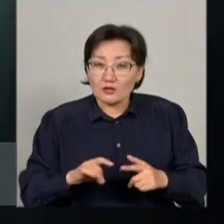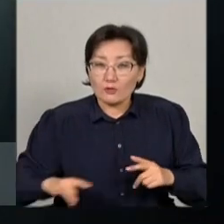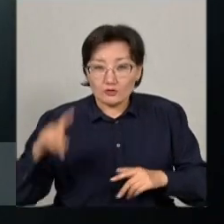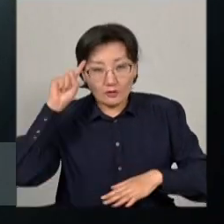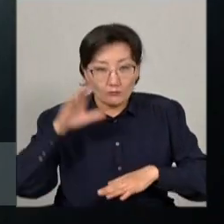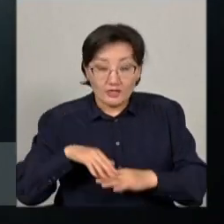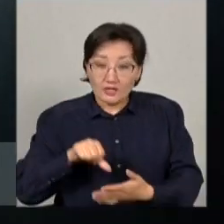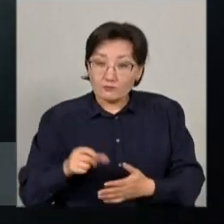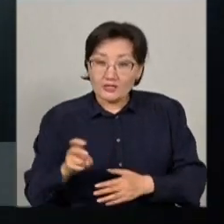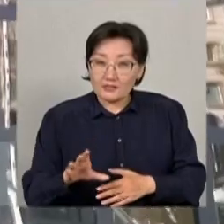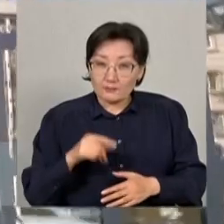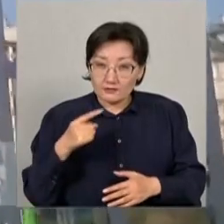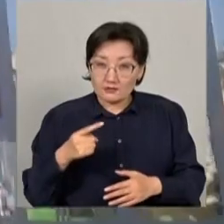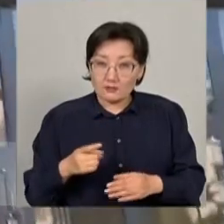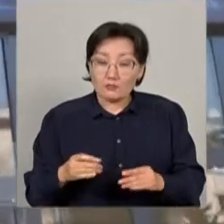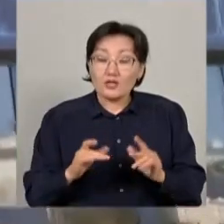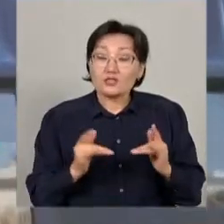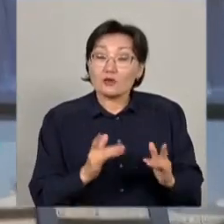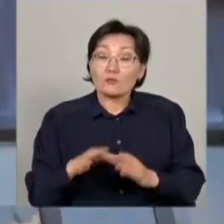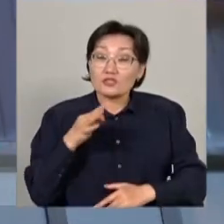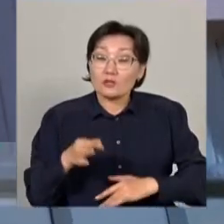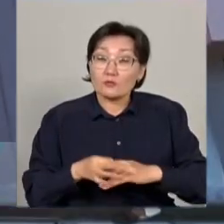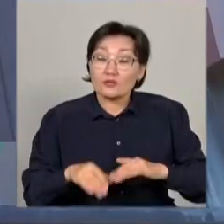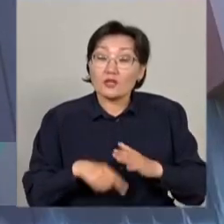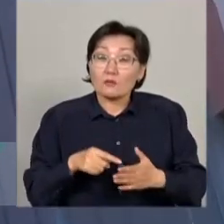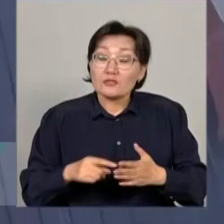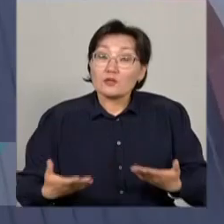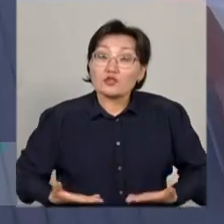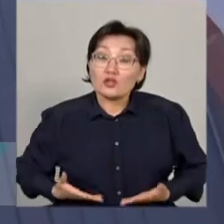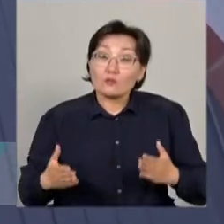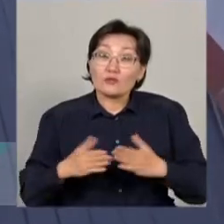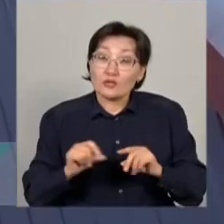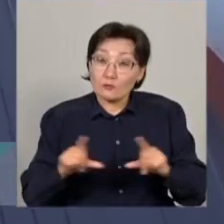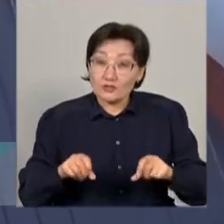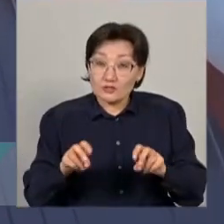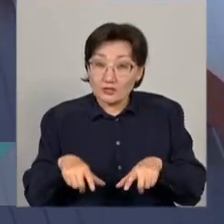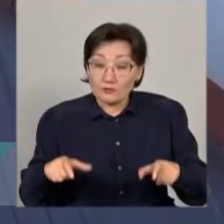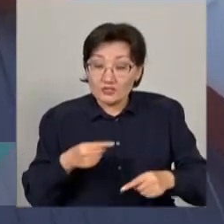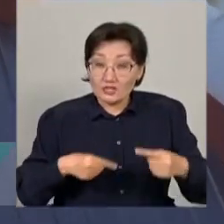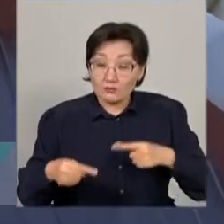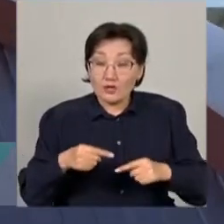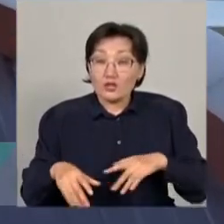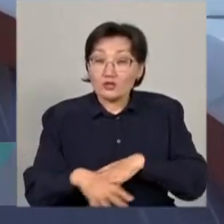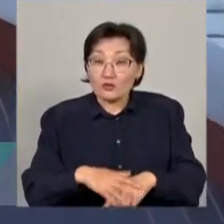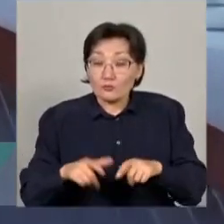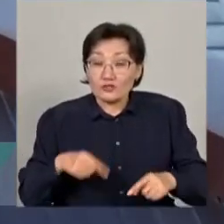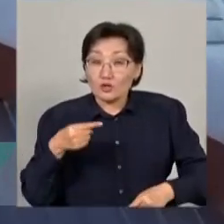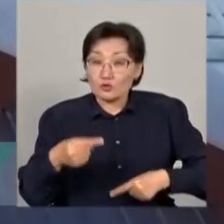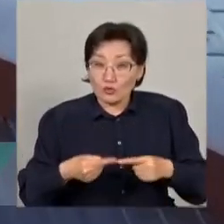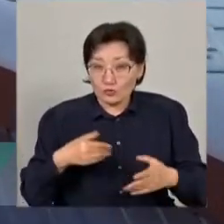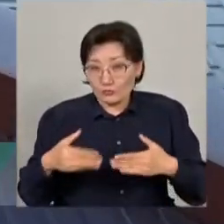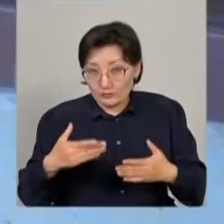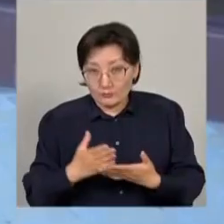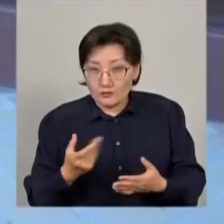әкімдігінің өкілдері келмегенін айтады. Ал жатақханаға жауапты қалалық тұрғын үй басқармасының өкілдері болса, керісінше тұрғындармен ұдайы байланыстамыз